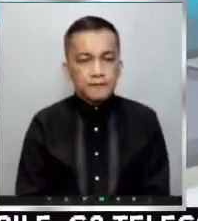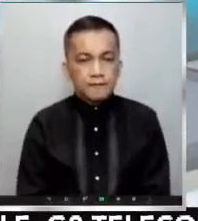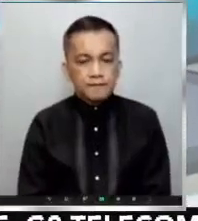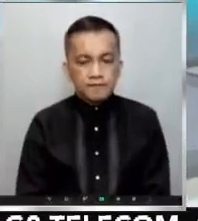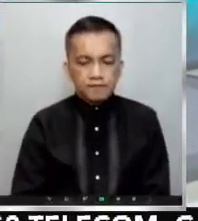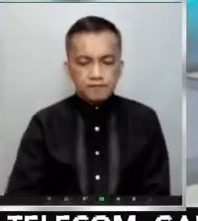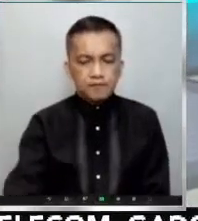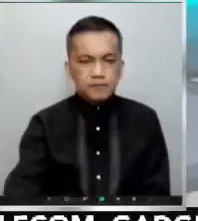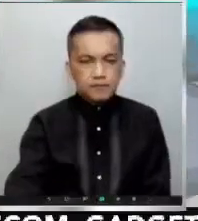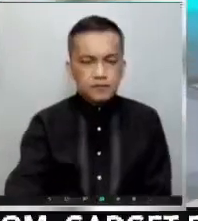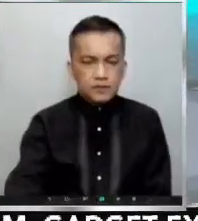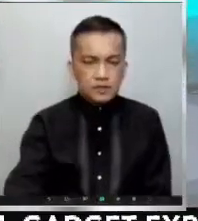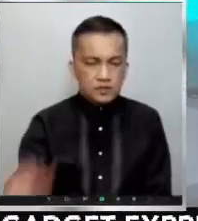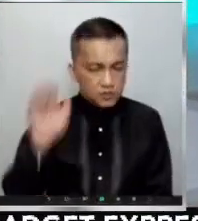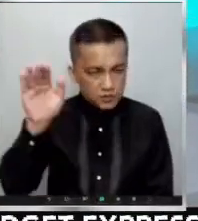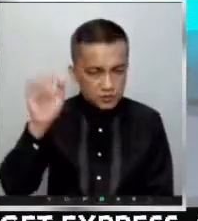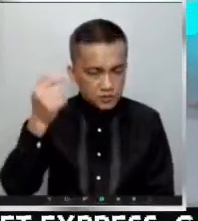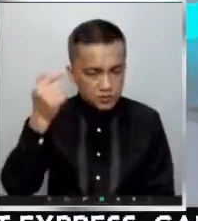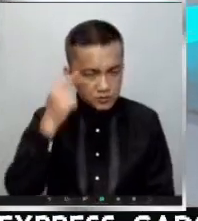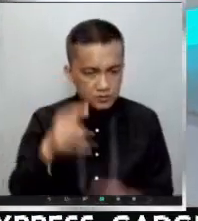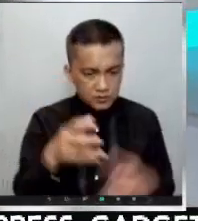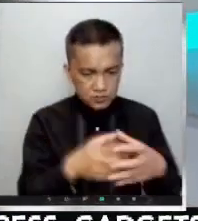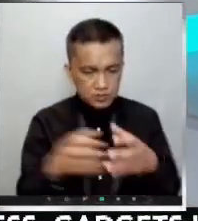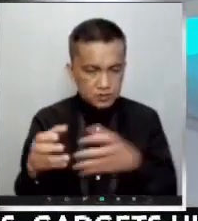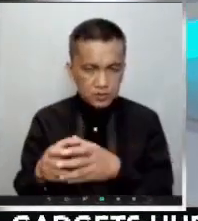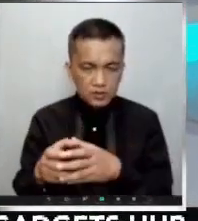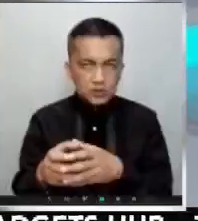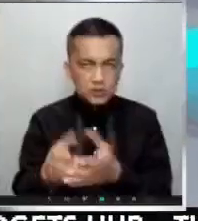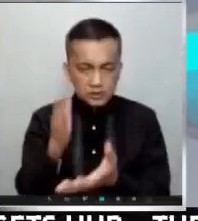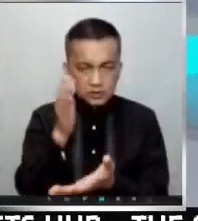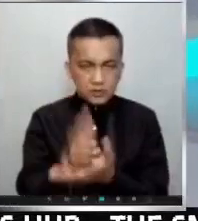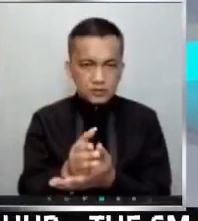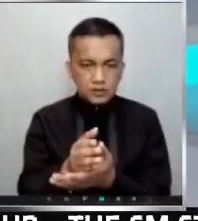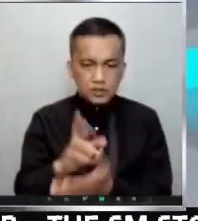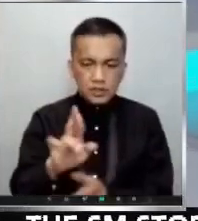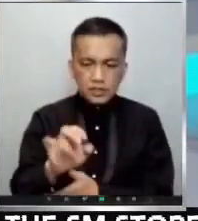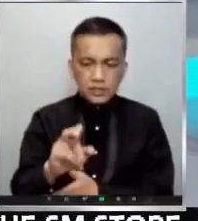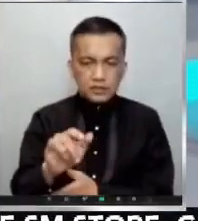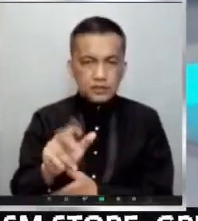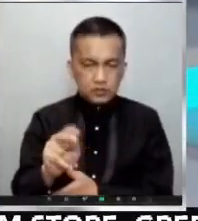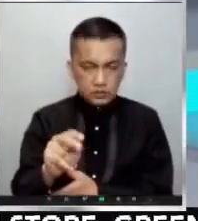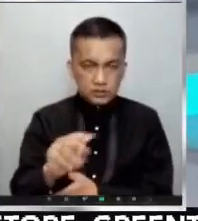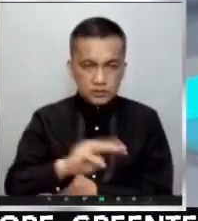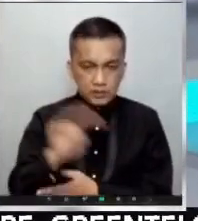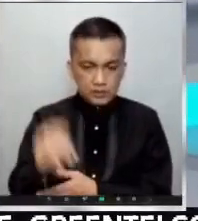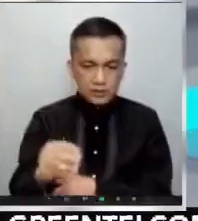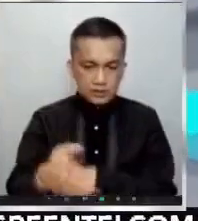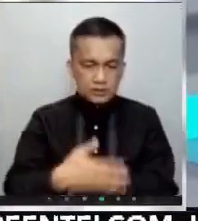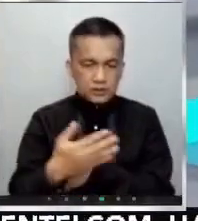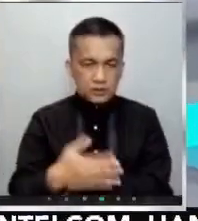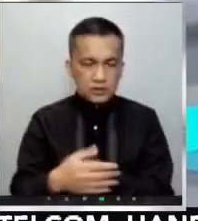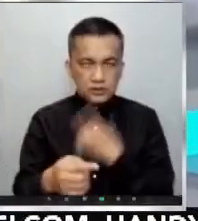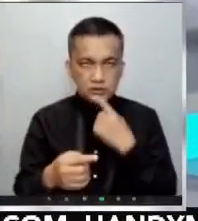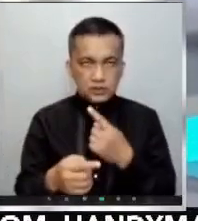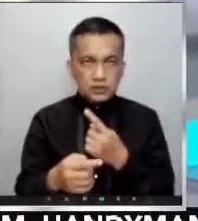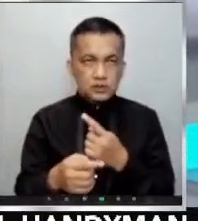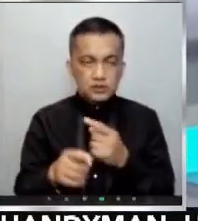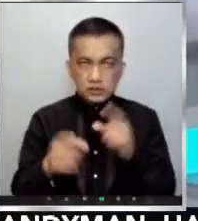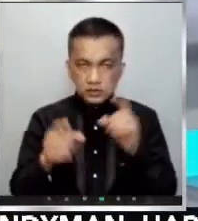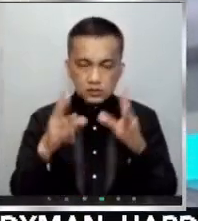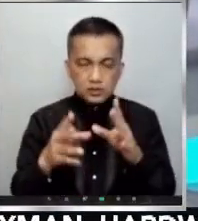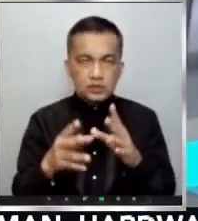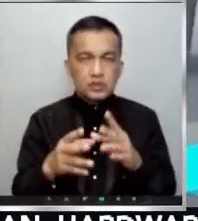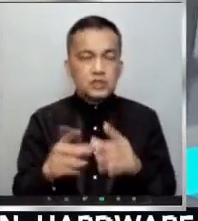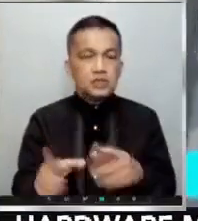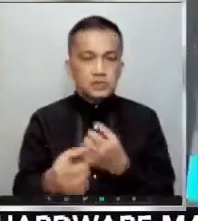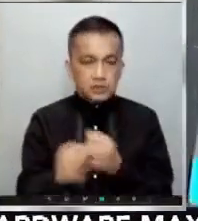Nananawagan sa gobyerno ang ilang grupo na tuluyang itigil ang reclamation sa Manila Bay. Dagok-an nila ito sa kaligtasan at kabuhayan gaya ng